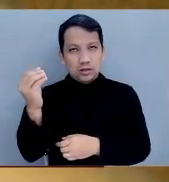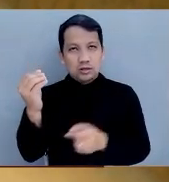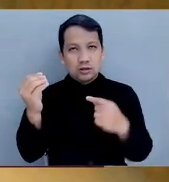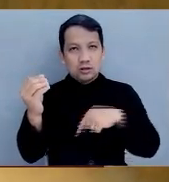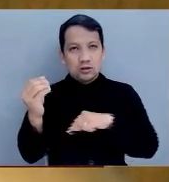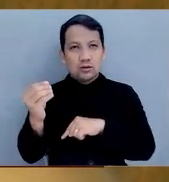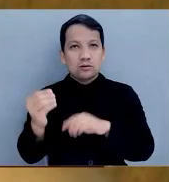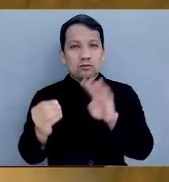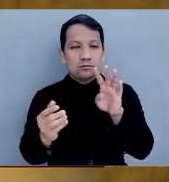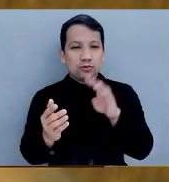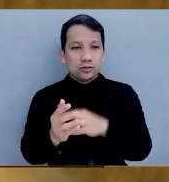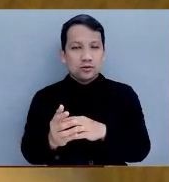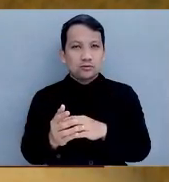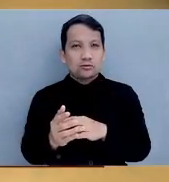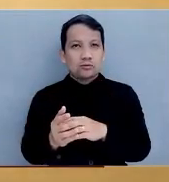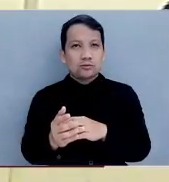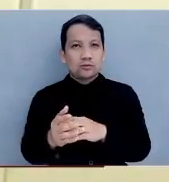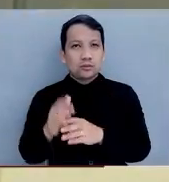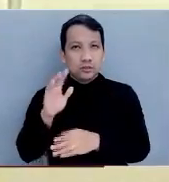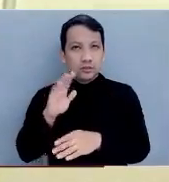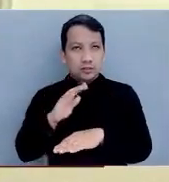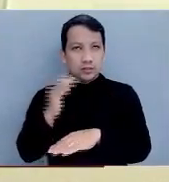higit 4,000 naman ang sa yellow.